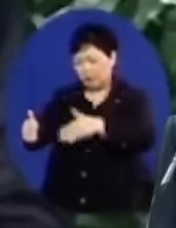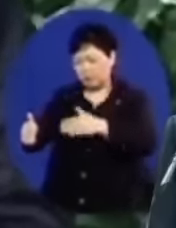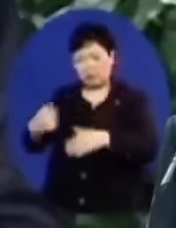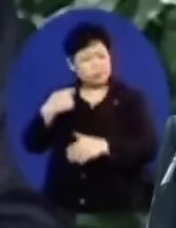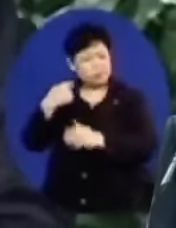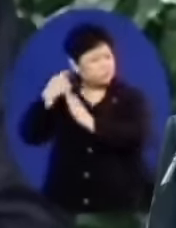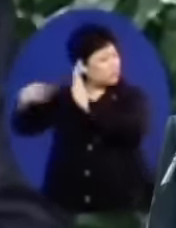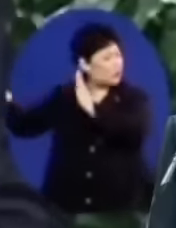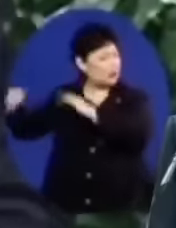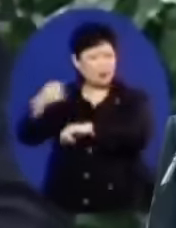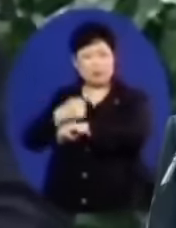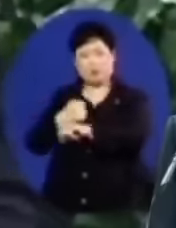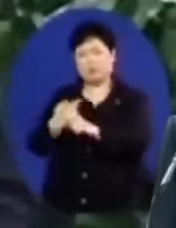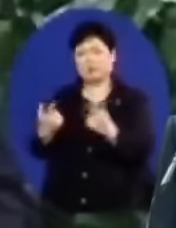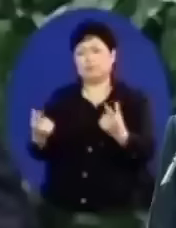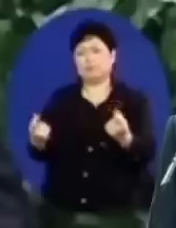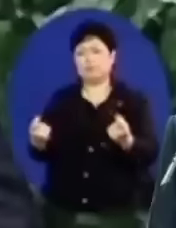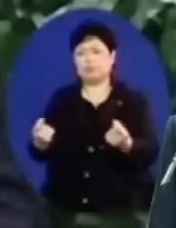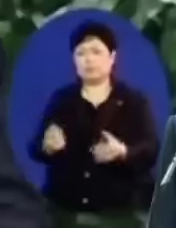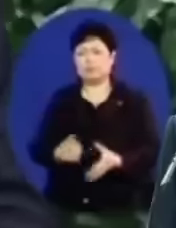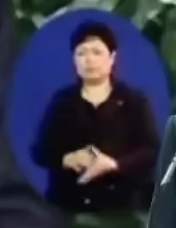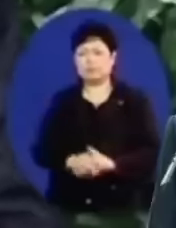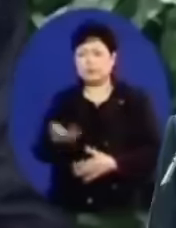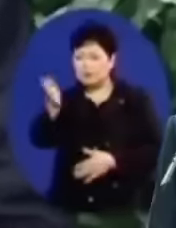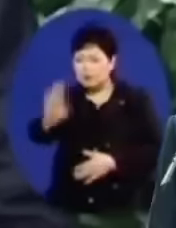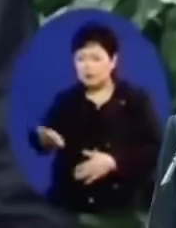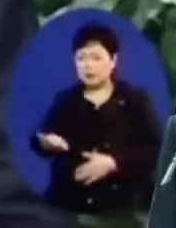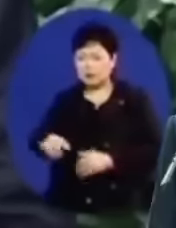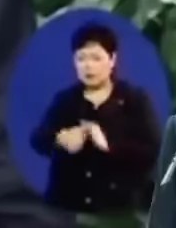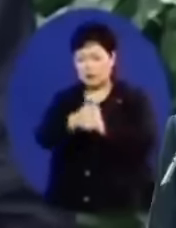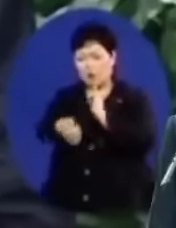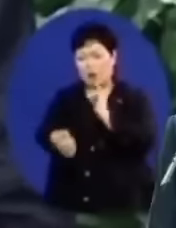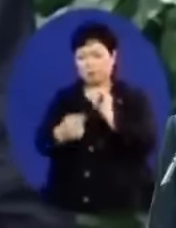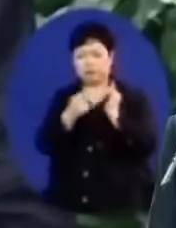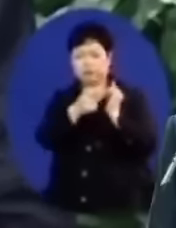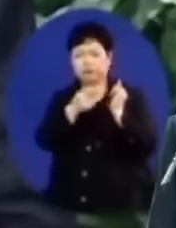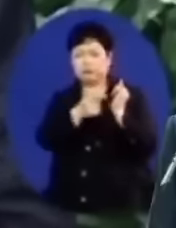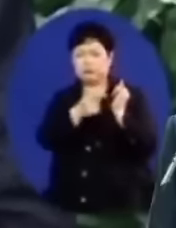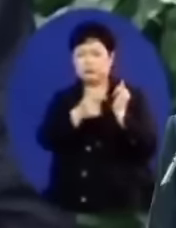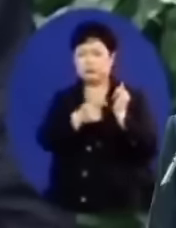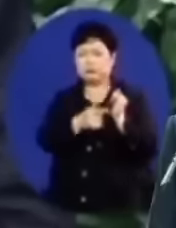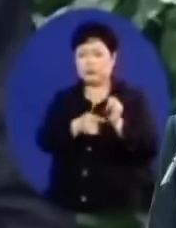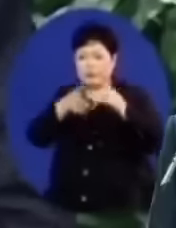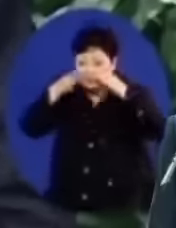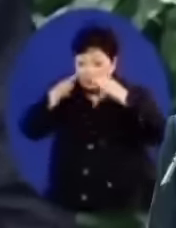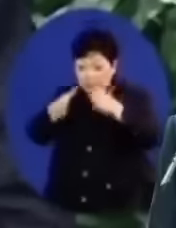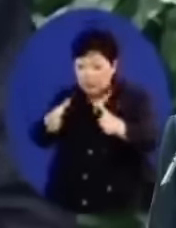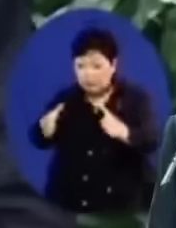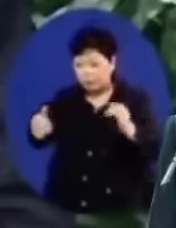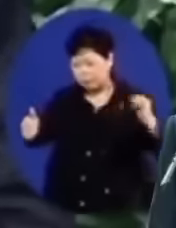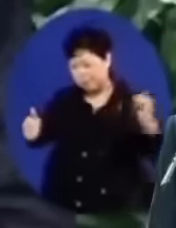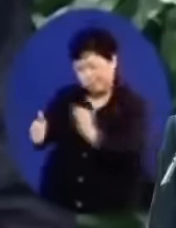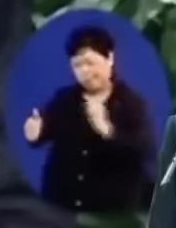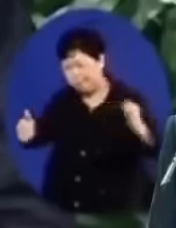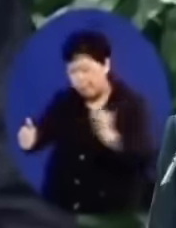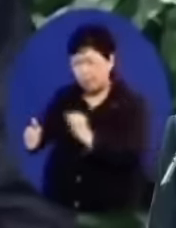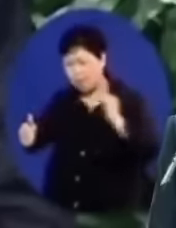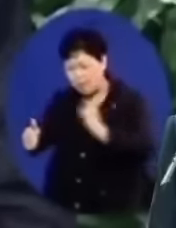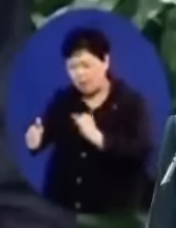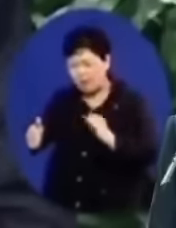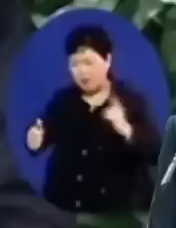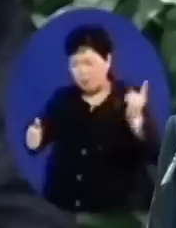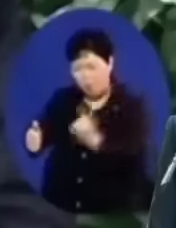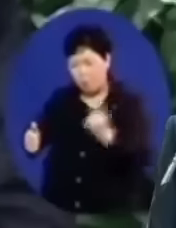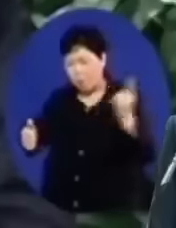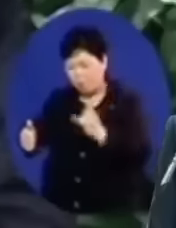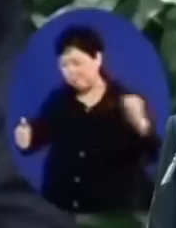안 들어줬습니다. 그러나 이 과부가 집중을 해서 없는 것입니다. 또 오고